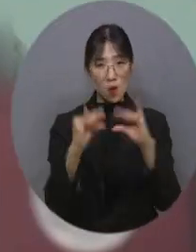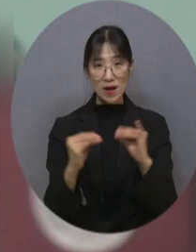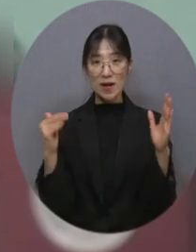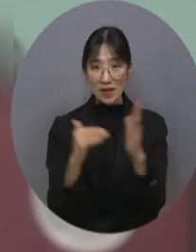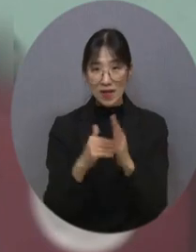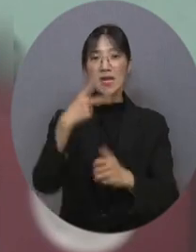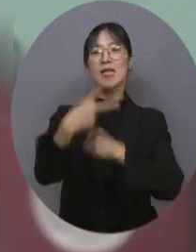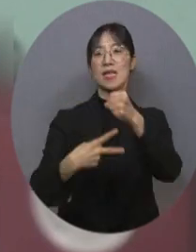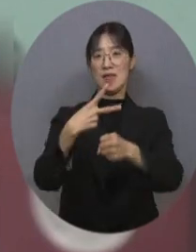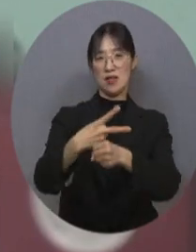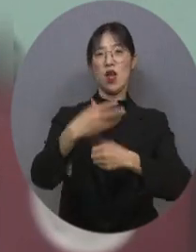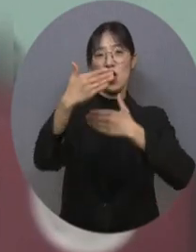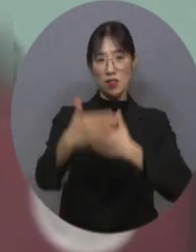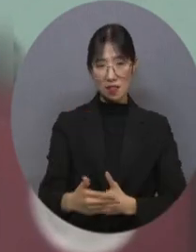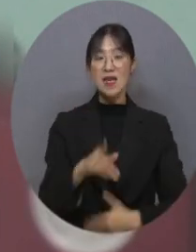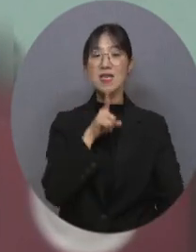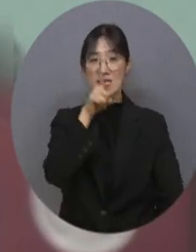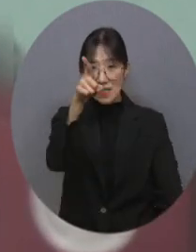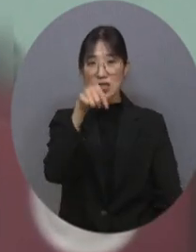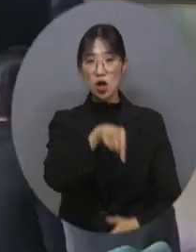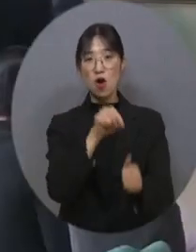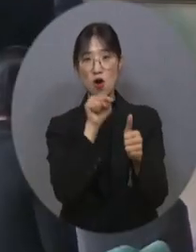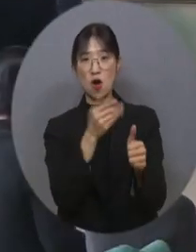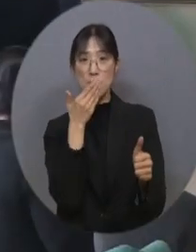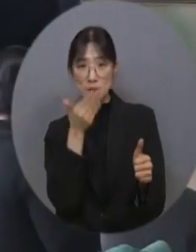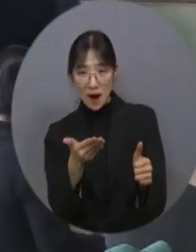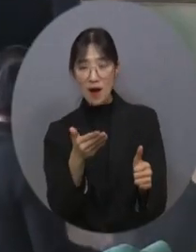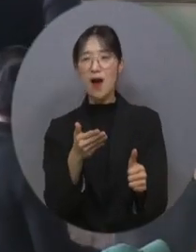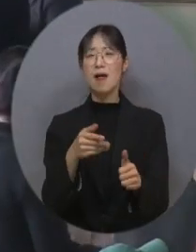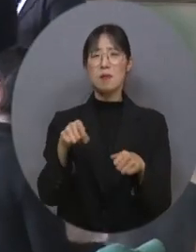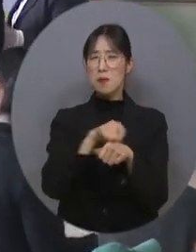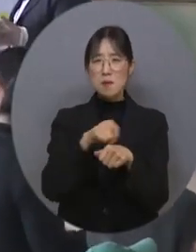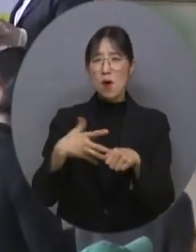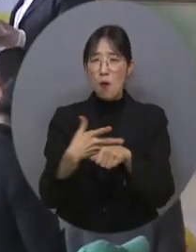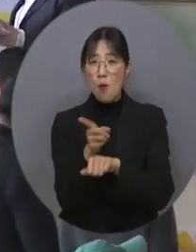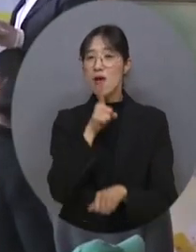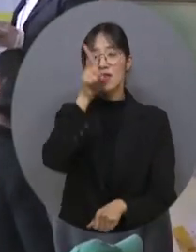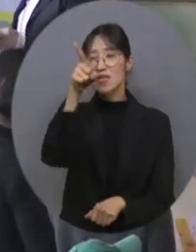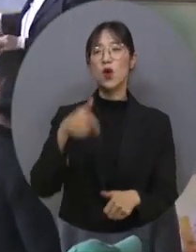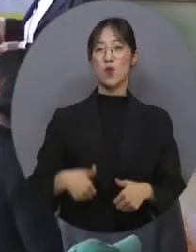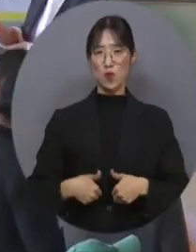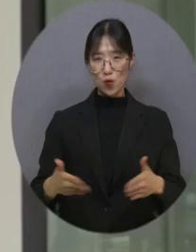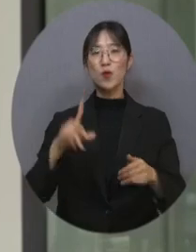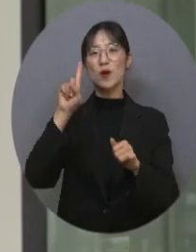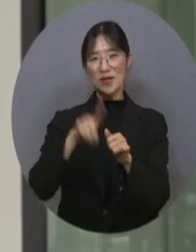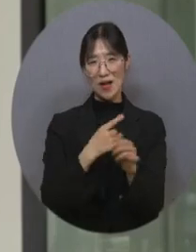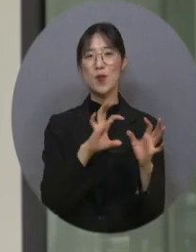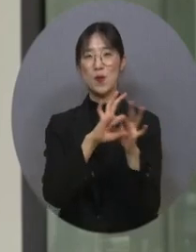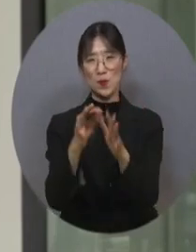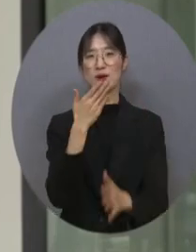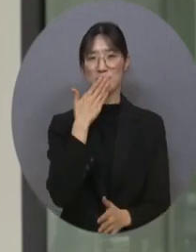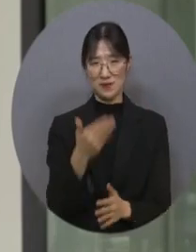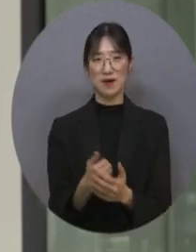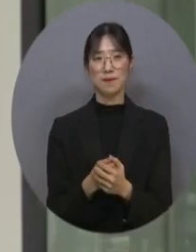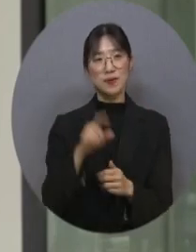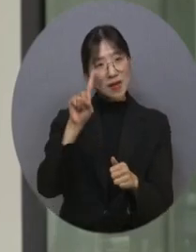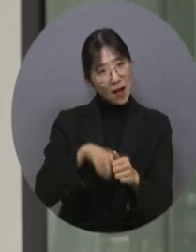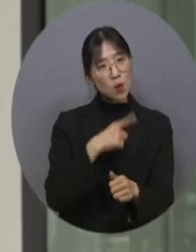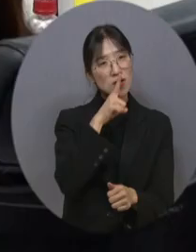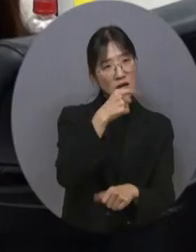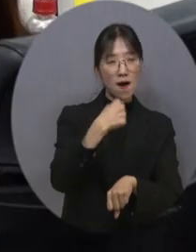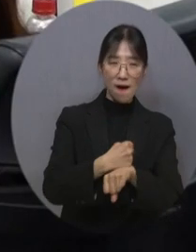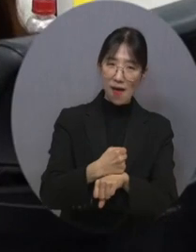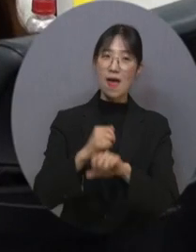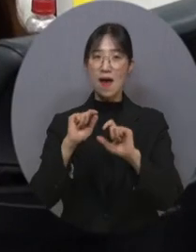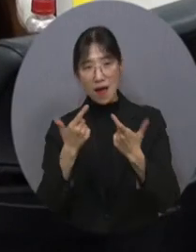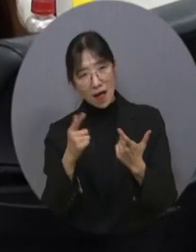경우 향후 2년 내에 신청대상에 포함된다면 별도로 장려금을 신청하지 않아도 됩니다 자동신청이 됐는지